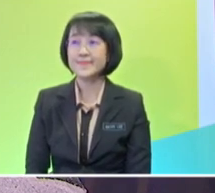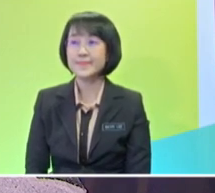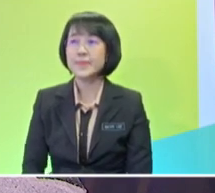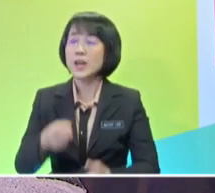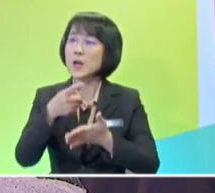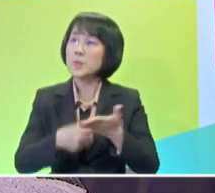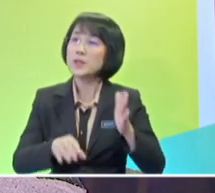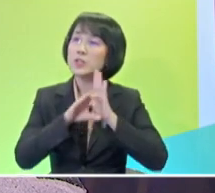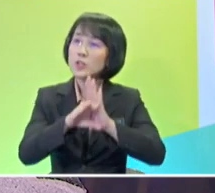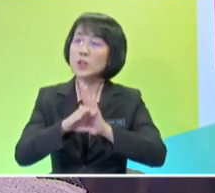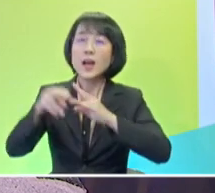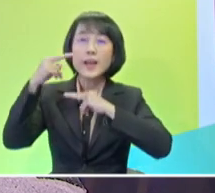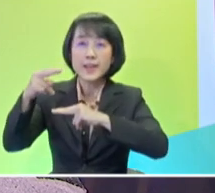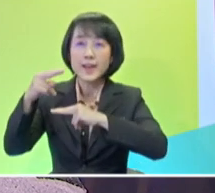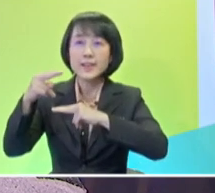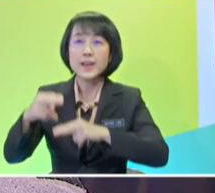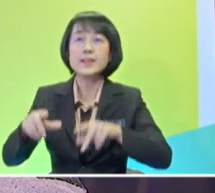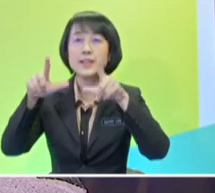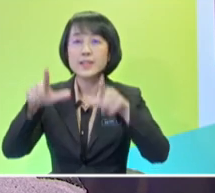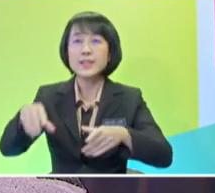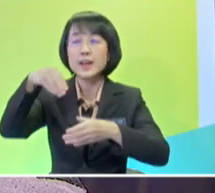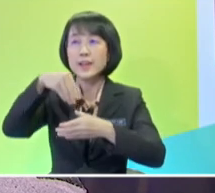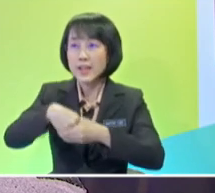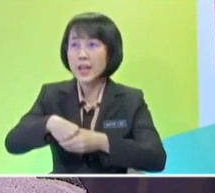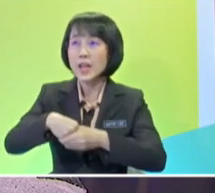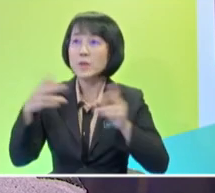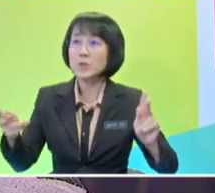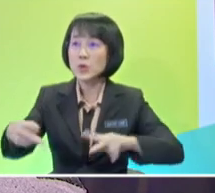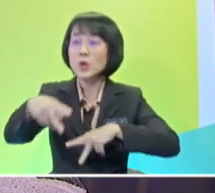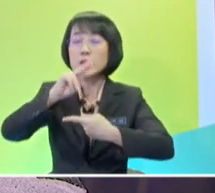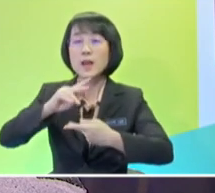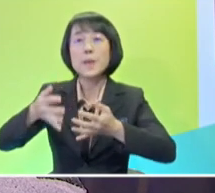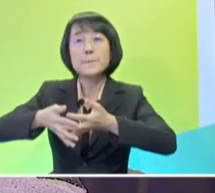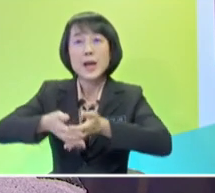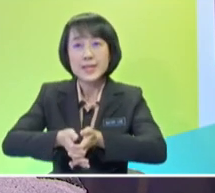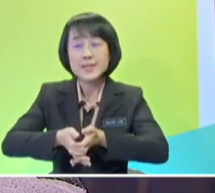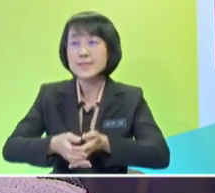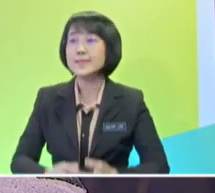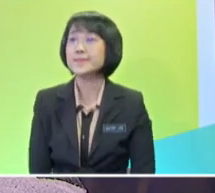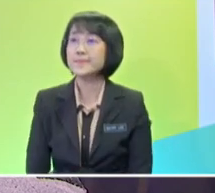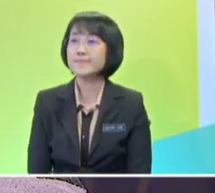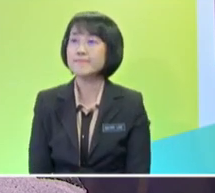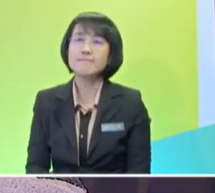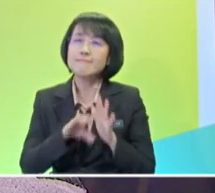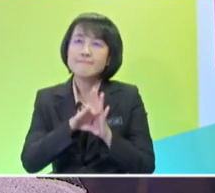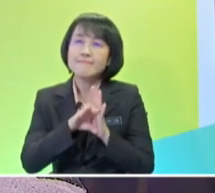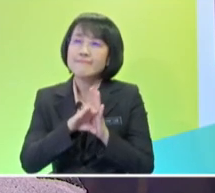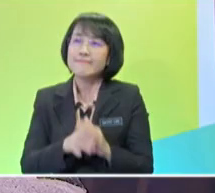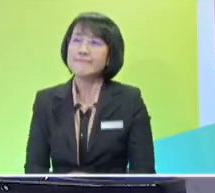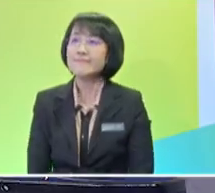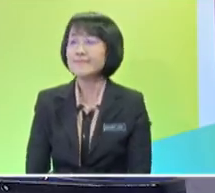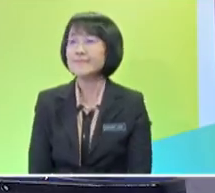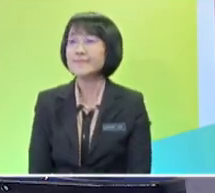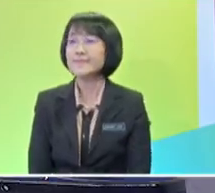contoh-contoh hadiah yang diletakkan dalam kotak manggis Ini hadiah macam berupa